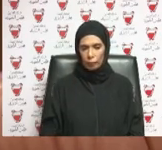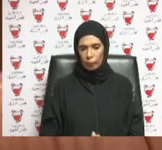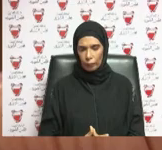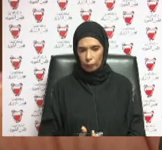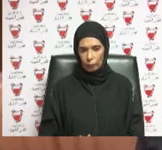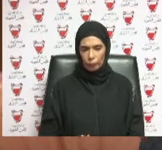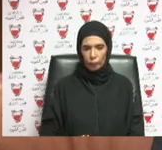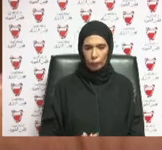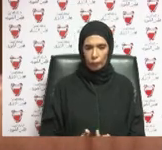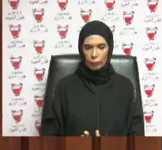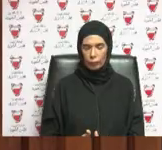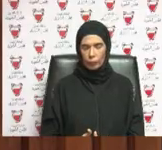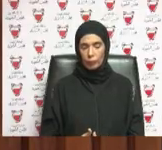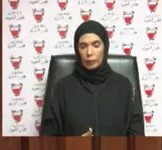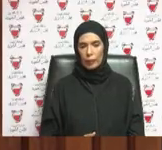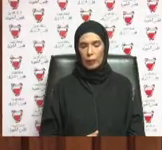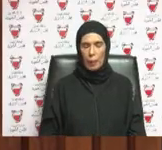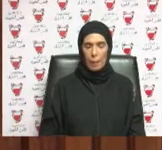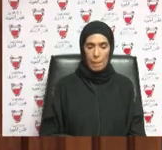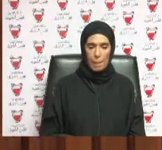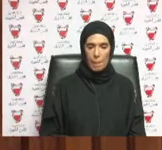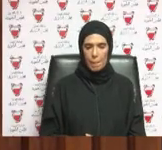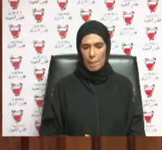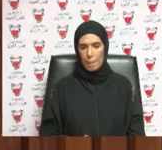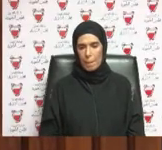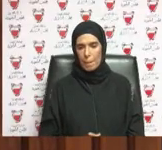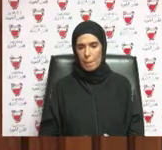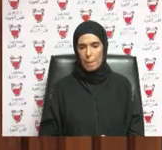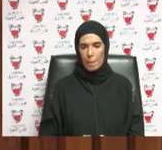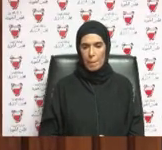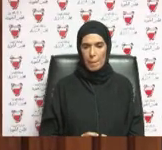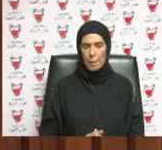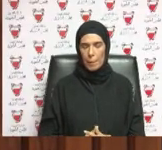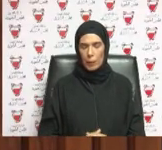الرئيس. شكرا جزيلا. الأخ رضا فرج، تفضل.